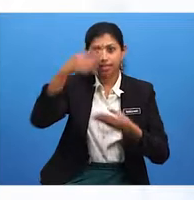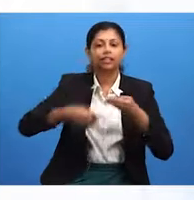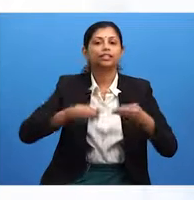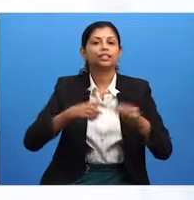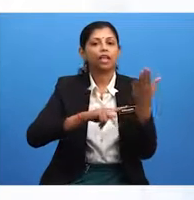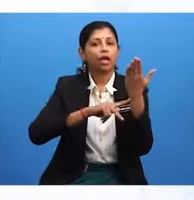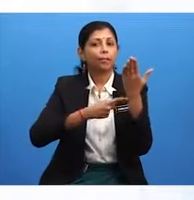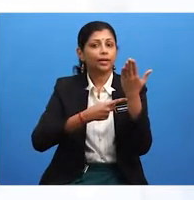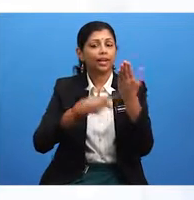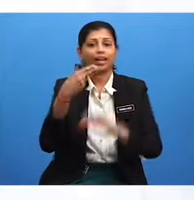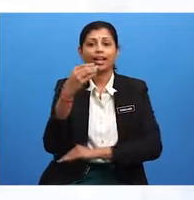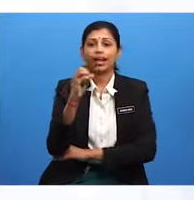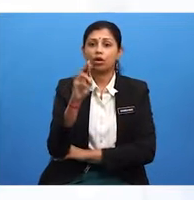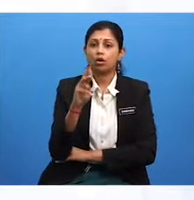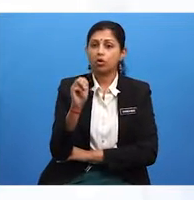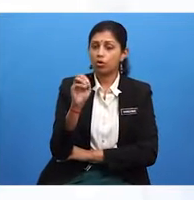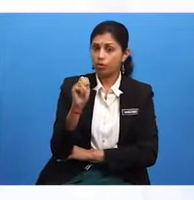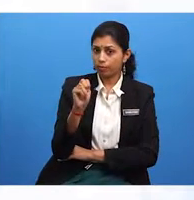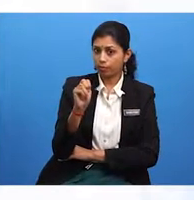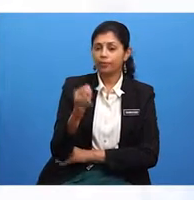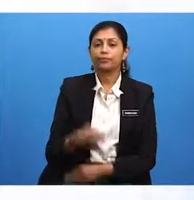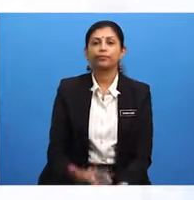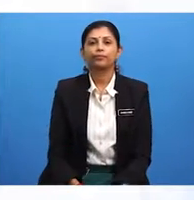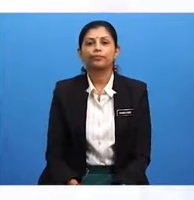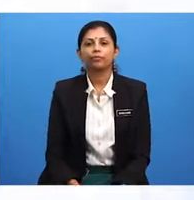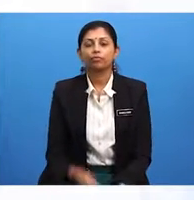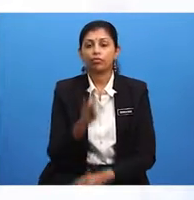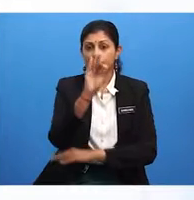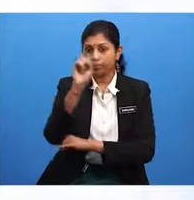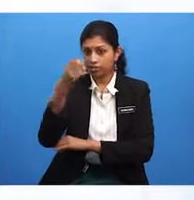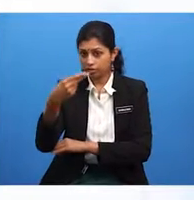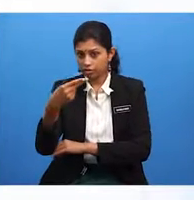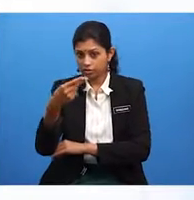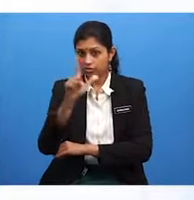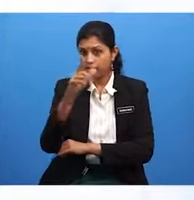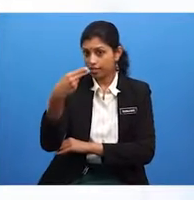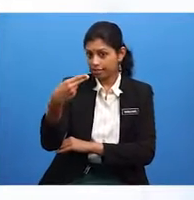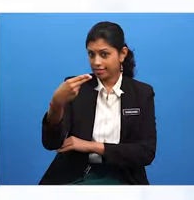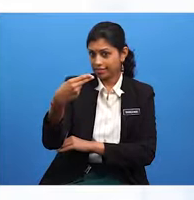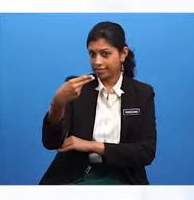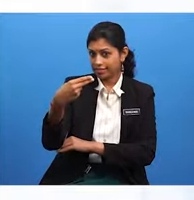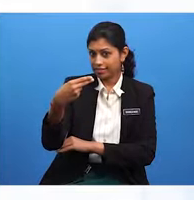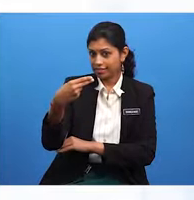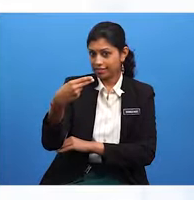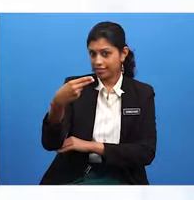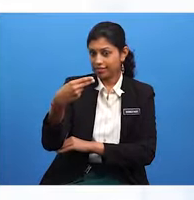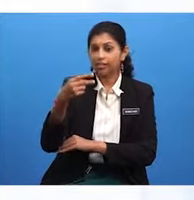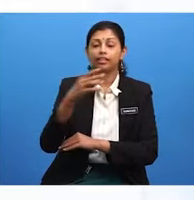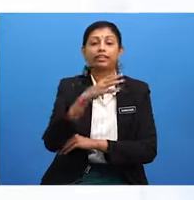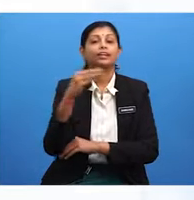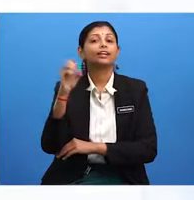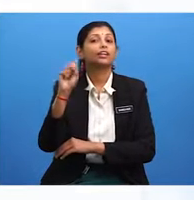peranan hormon-hormon tersebut iaitu FSH, LH,